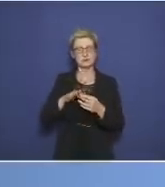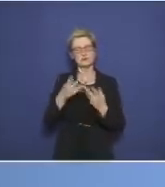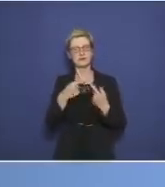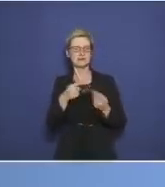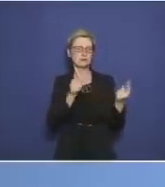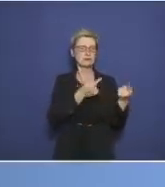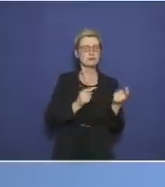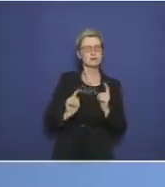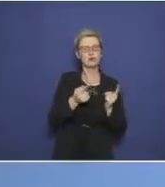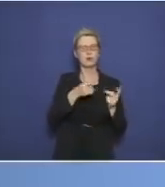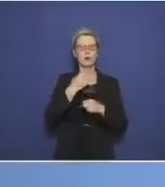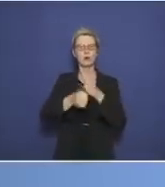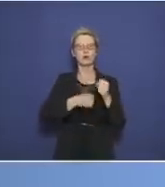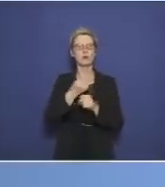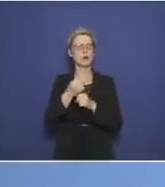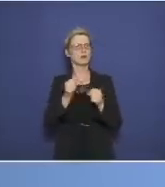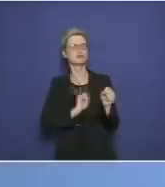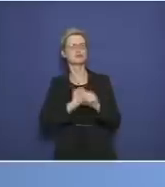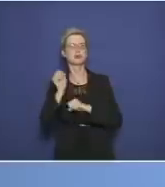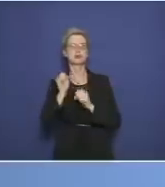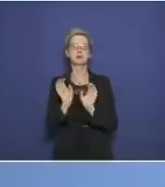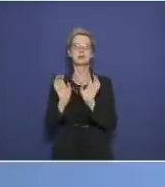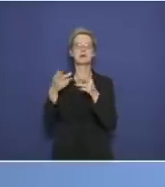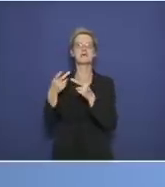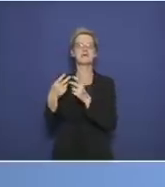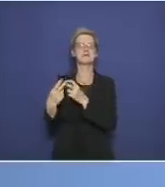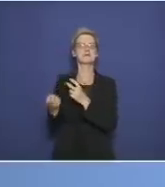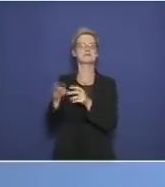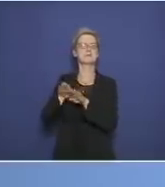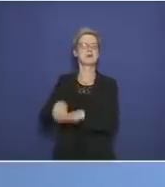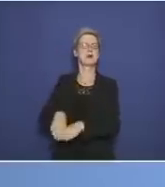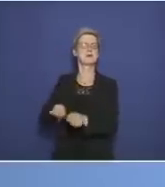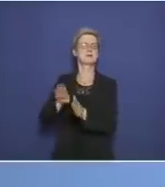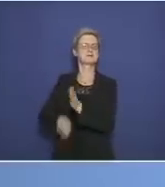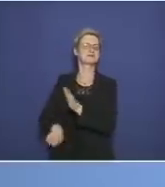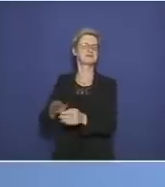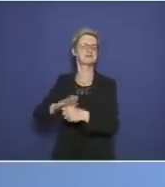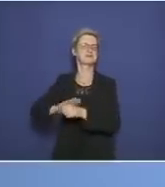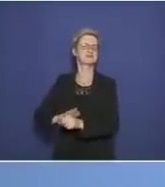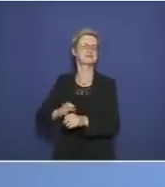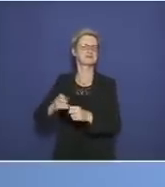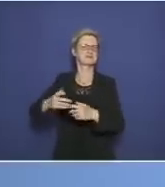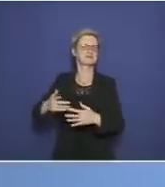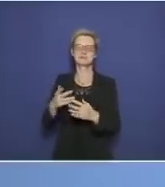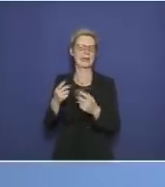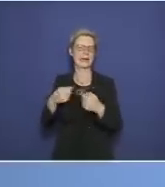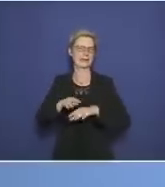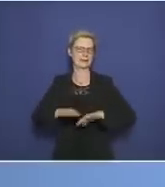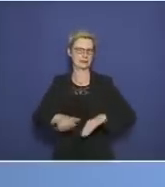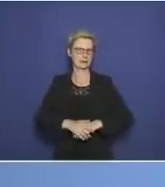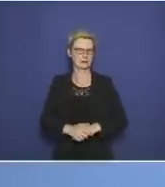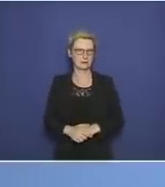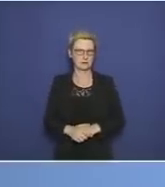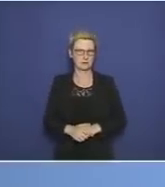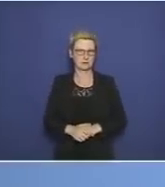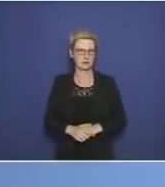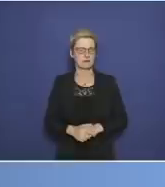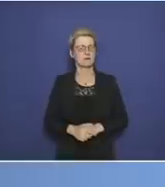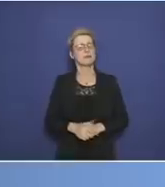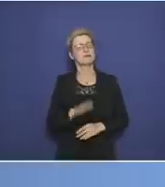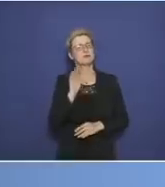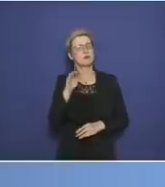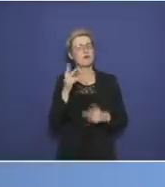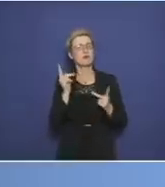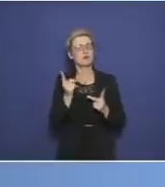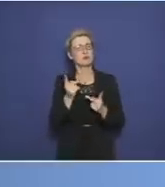Gruppen ausgegrenzt oder diskriminiert und herabgewürdigt werden. Für die Zukunft muss sichergestellt sein, dass Meinungsäußerungen